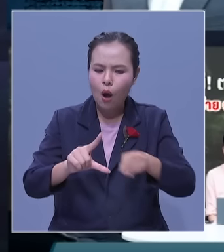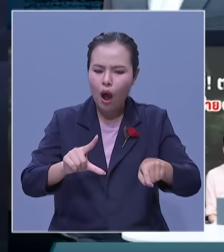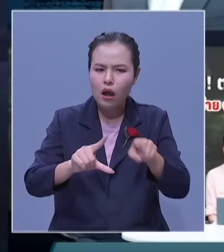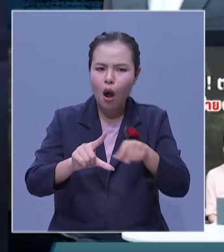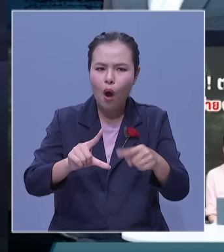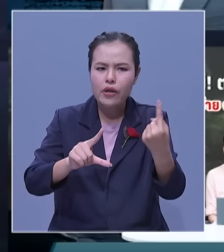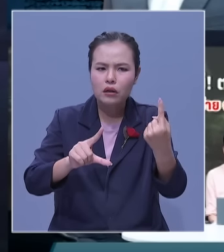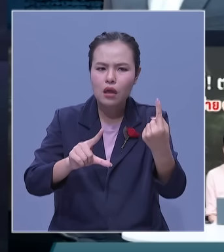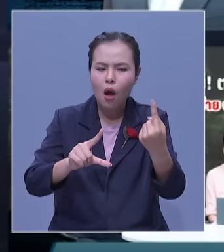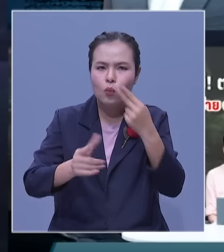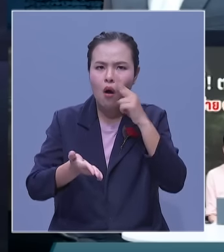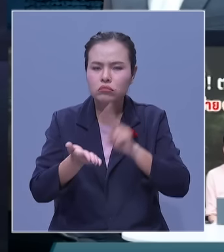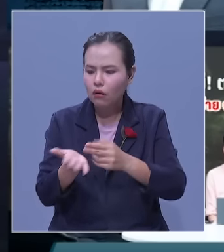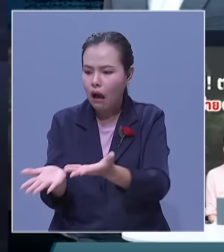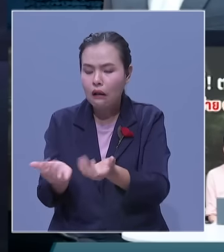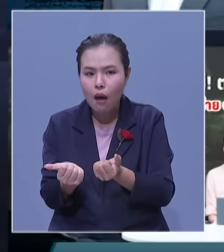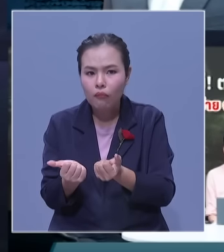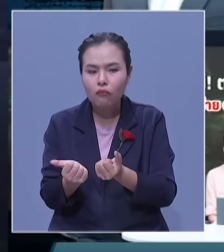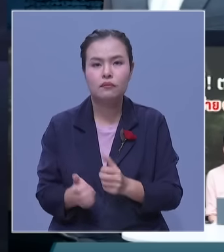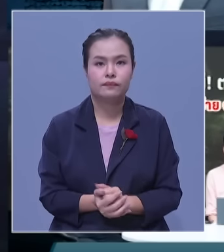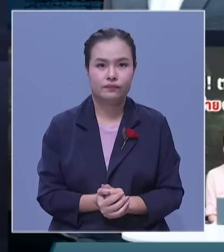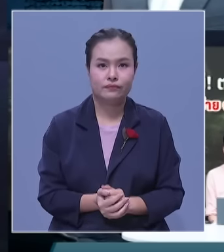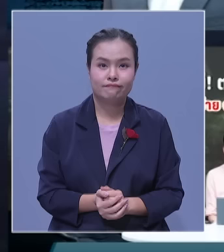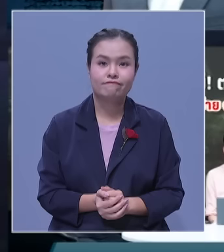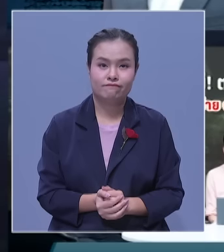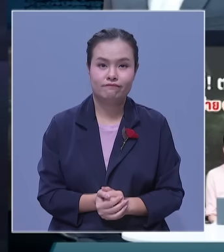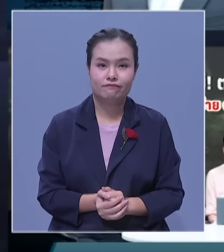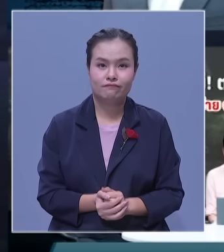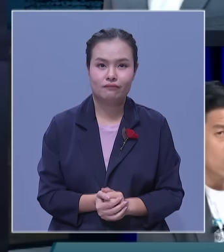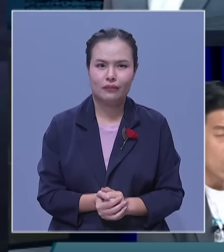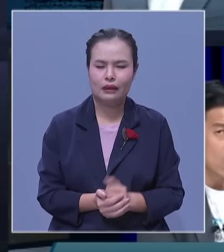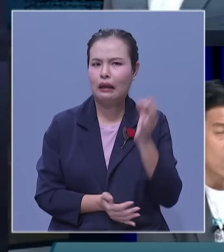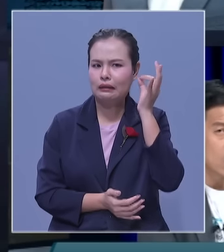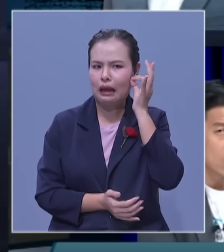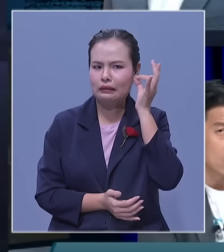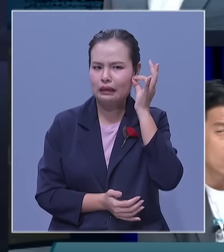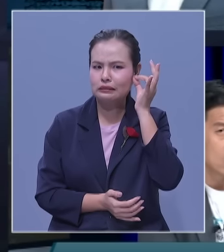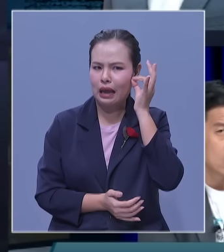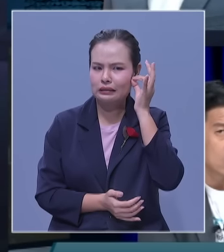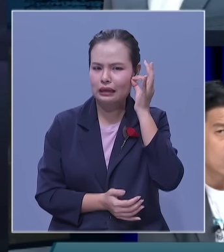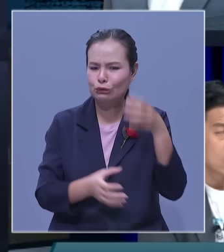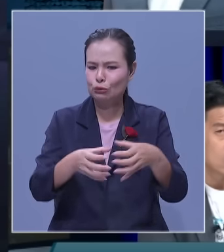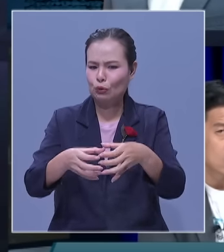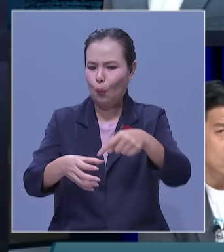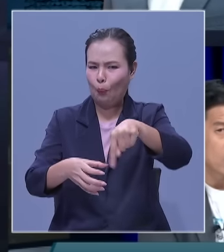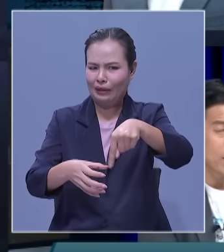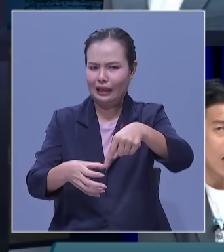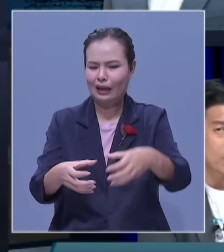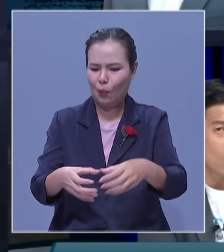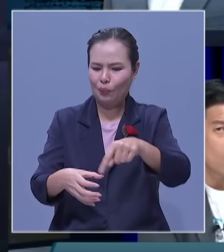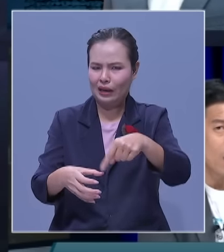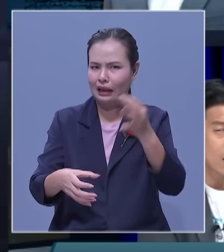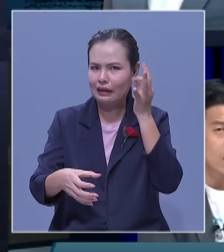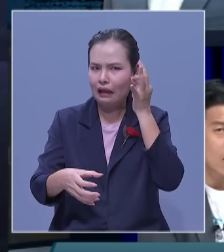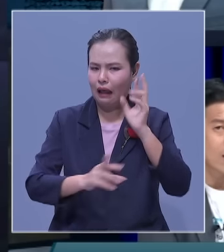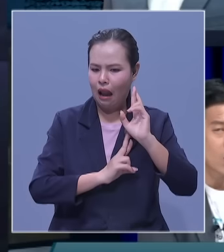านั้นที่เป็นฝ่ายไปรับเรื่องร้องเรียนนะครับและสสเท้งบอกว่าเคยได้ยินชื่อเสียงเรียงนามคนกลุ่มนี้มาก่อนก็เลยระ